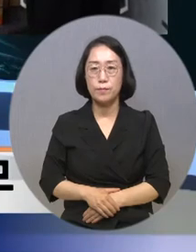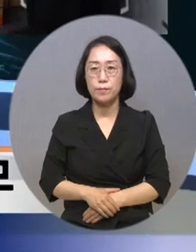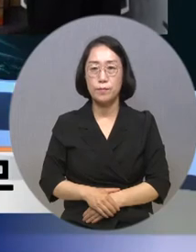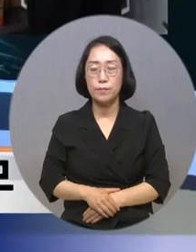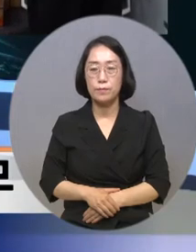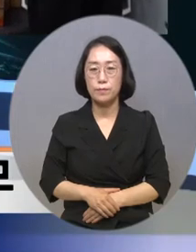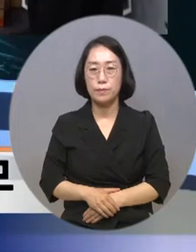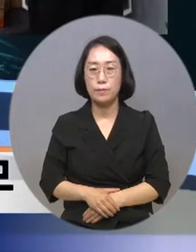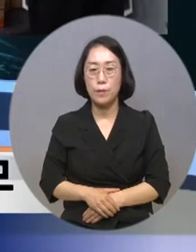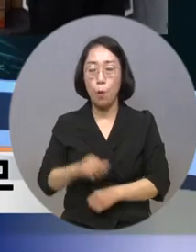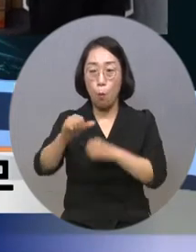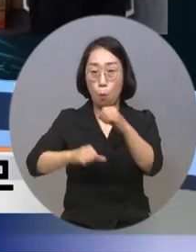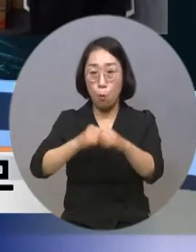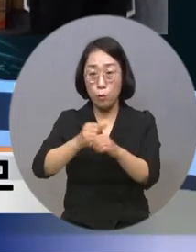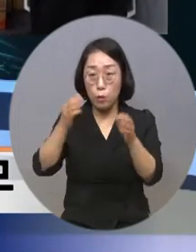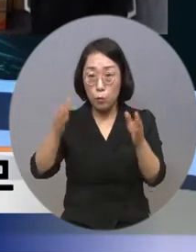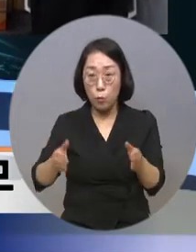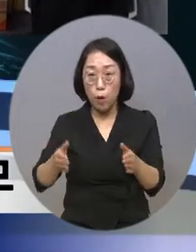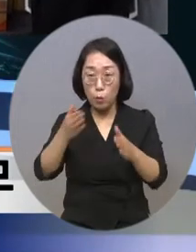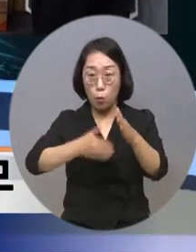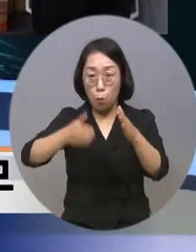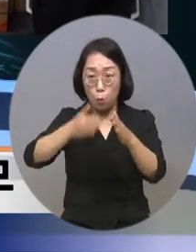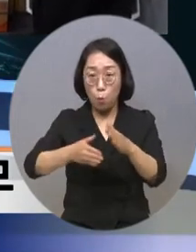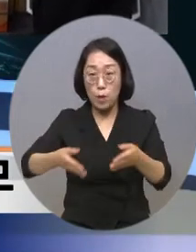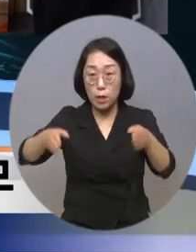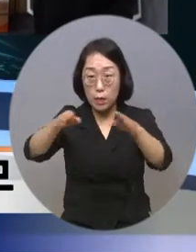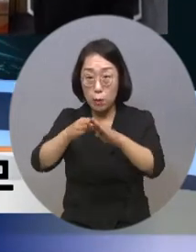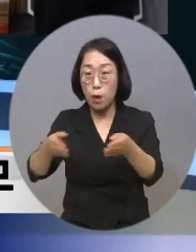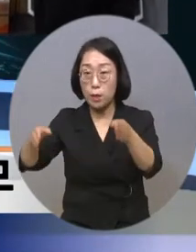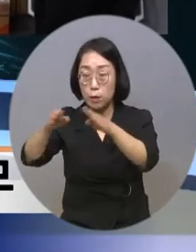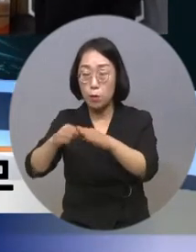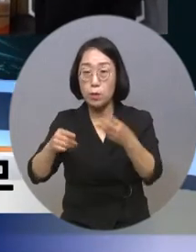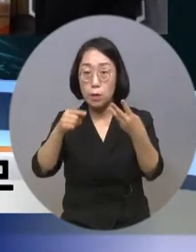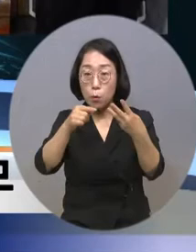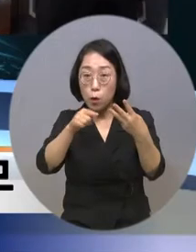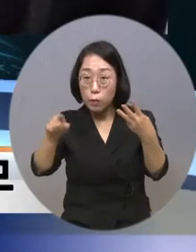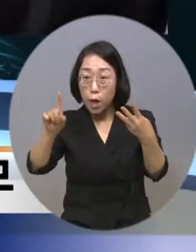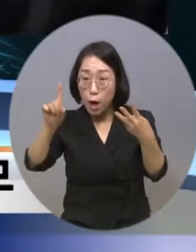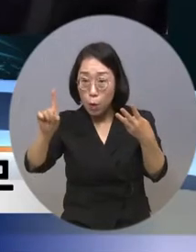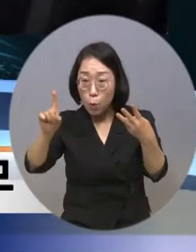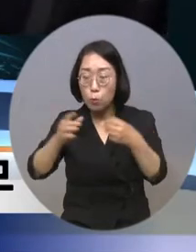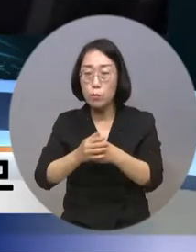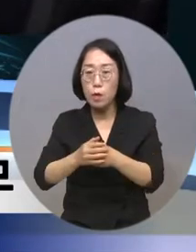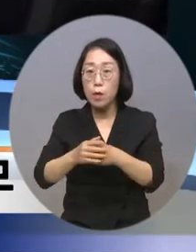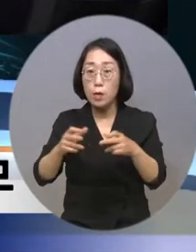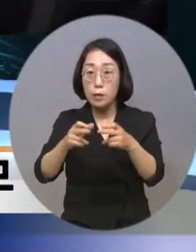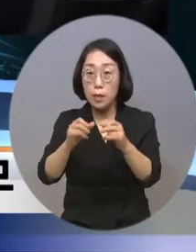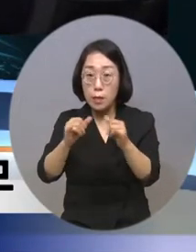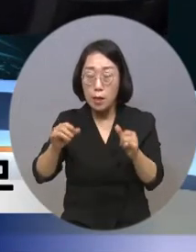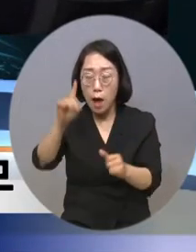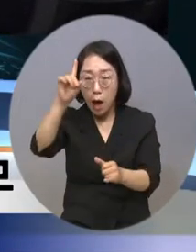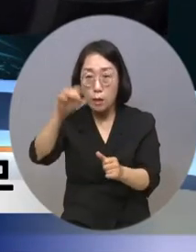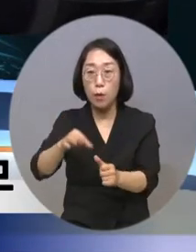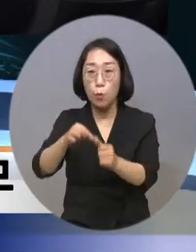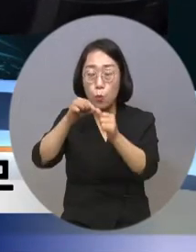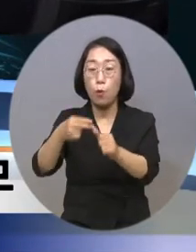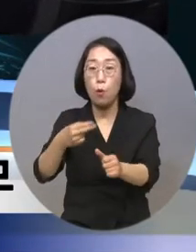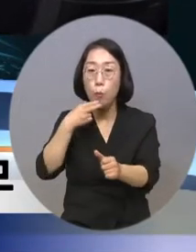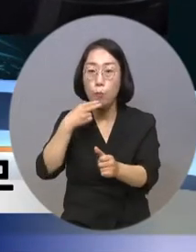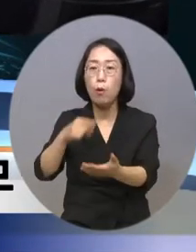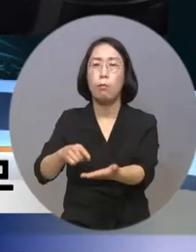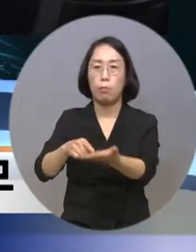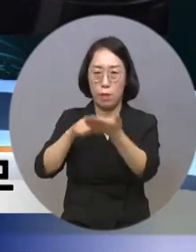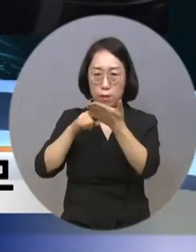지난 5년간 우리나라 공공기관 3곳 가운데 한곳 이상은 장애인을 단 한 명도 고용하지 않은 것으로